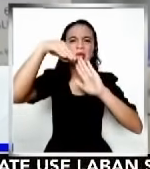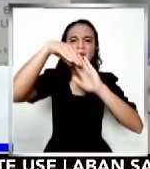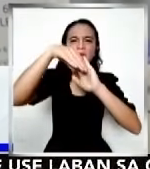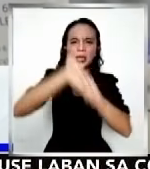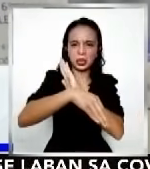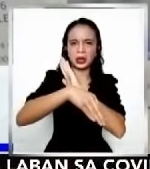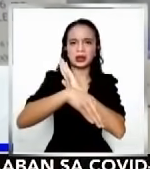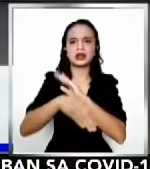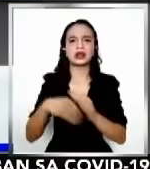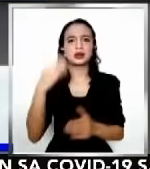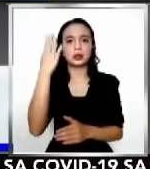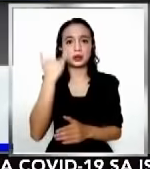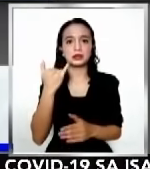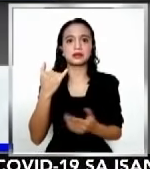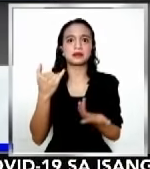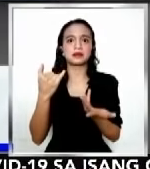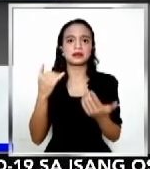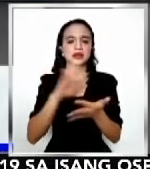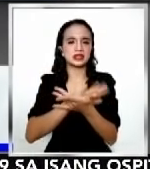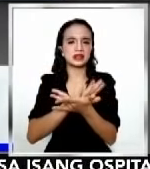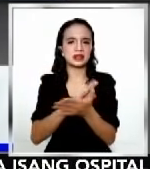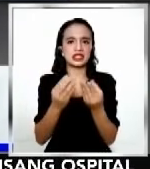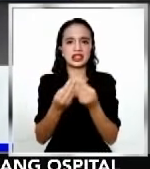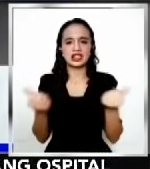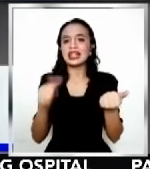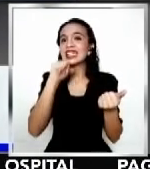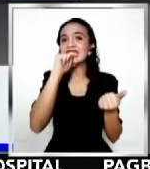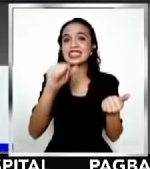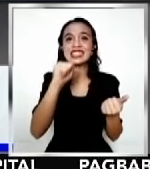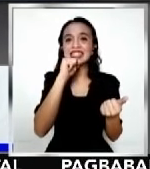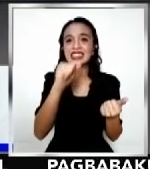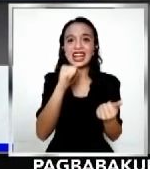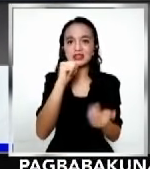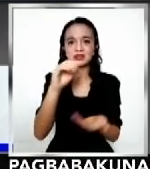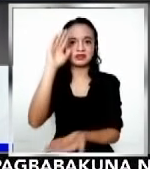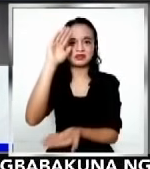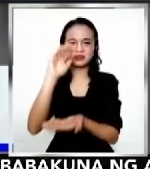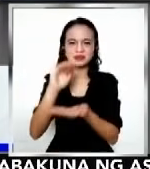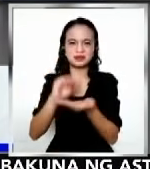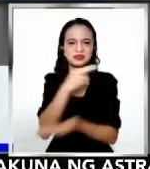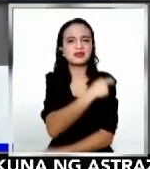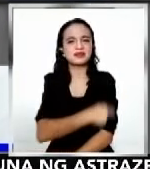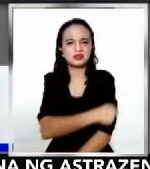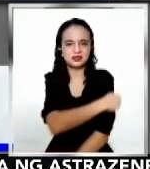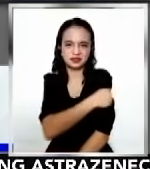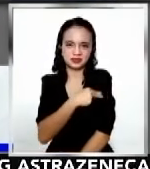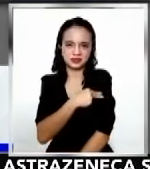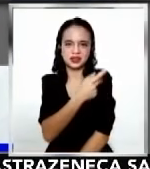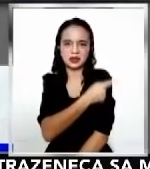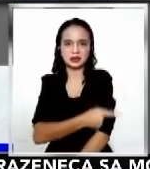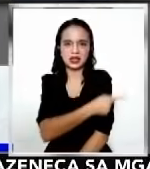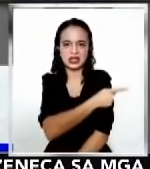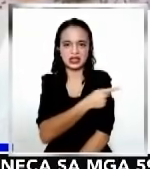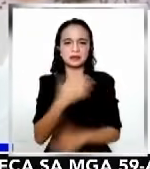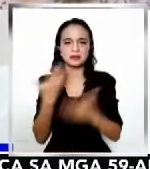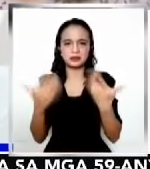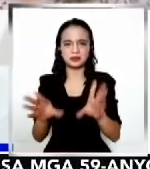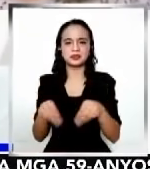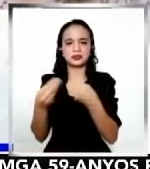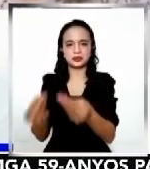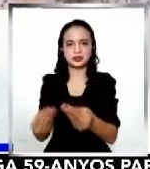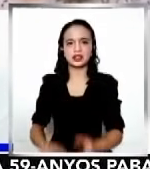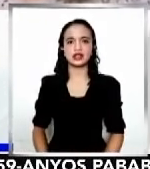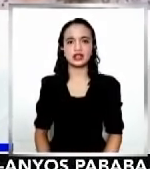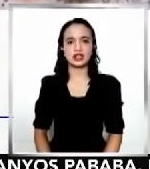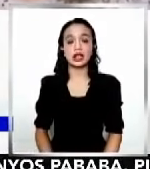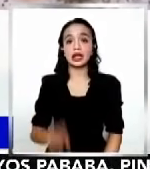sa COVID-19 at hindi rin daw nito napaikli ang hospitalization ng mga pasyenteng binigyan nito. Kung gagamitin man yan, it